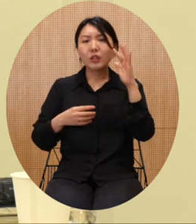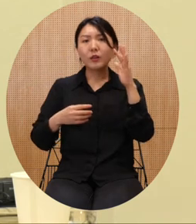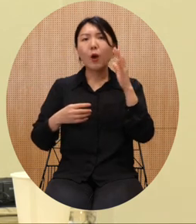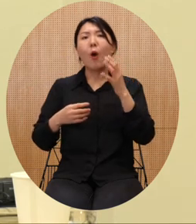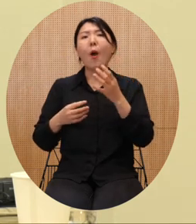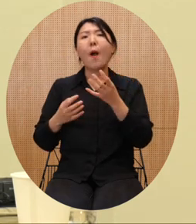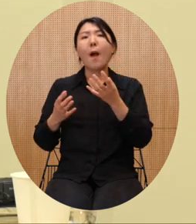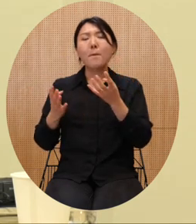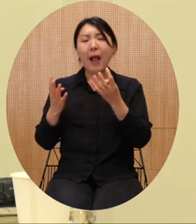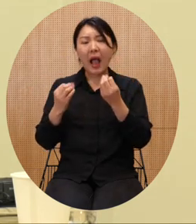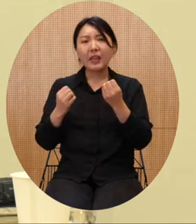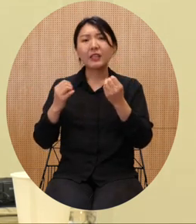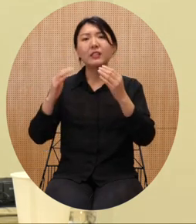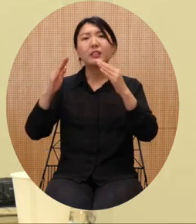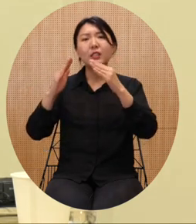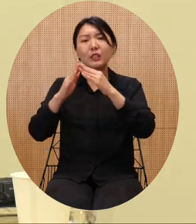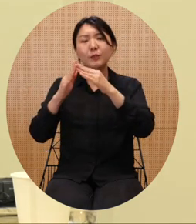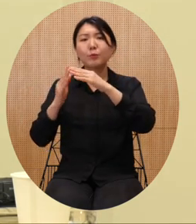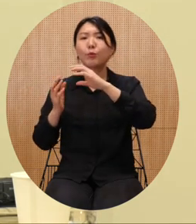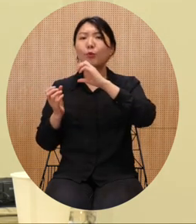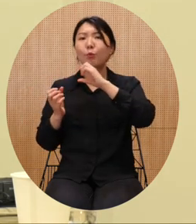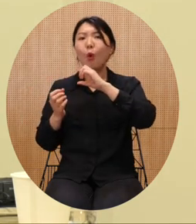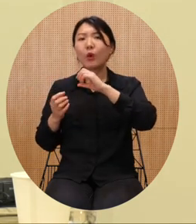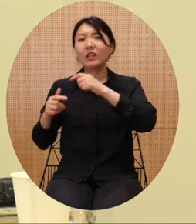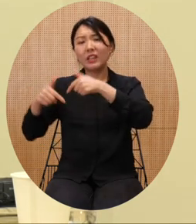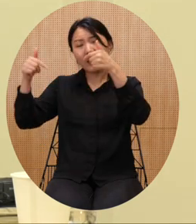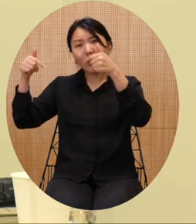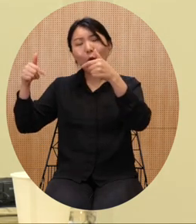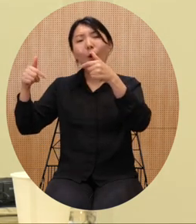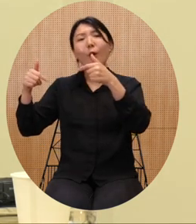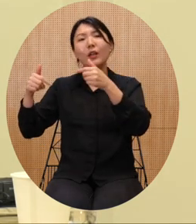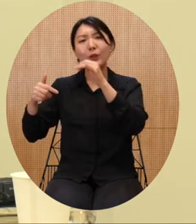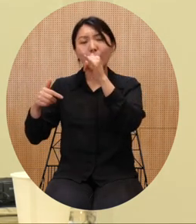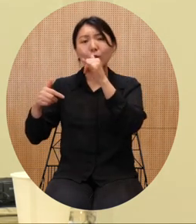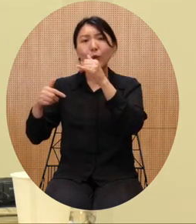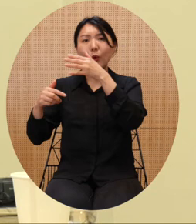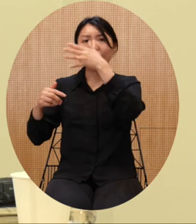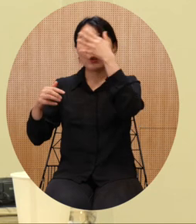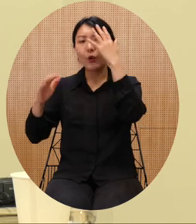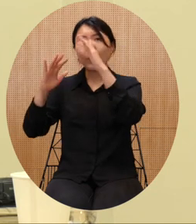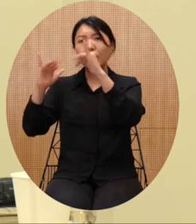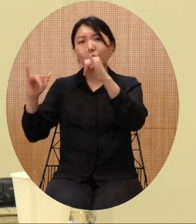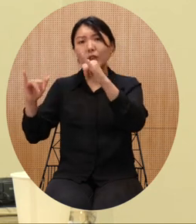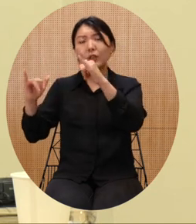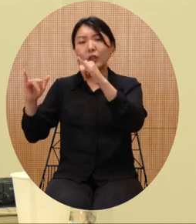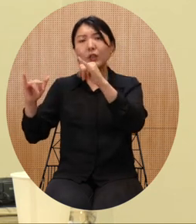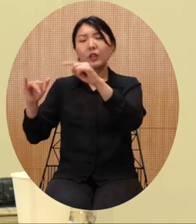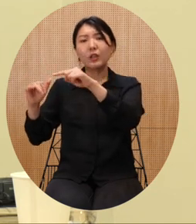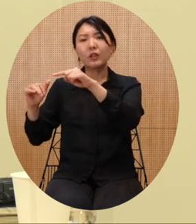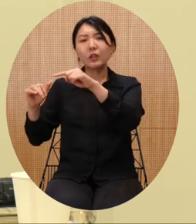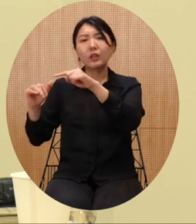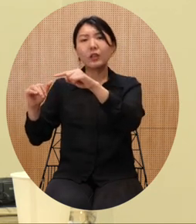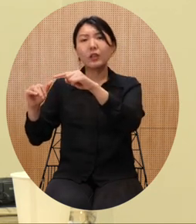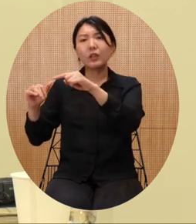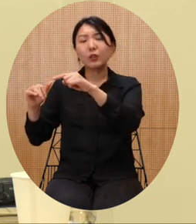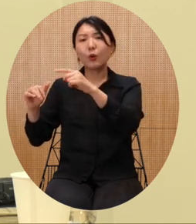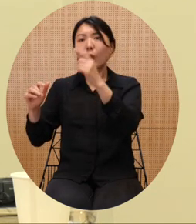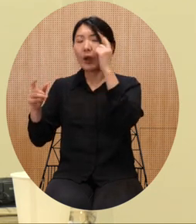계획을 발표하고 있습니다. 또한 청년들의 민심 이변으로 인해서 청년층 대상을 하는 정책 발표도